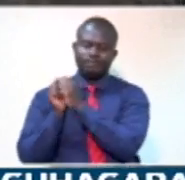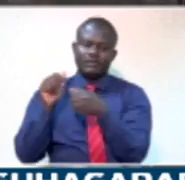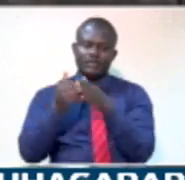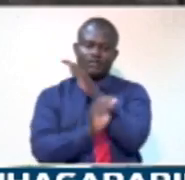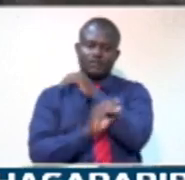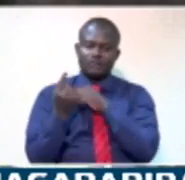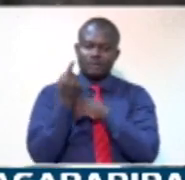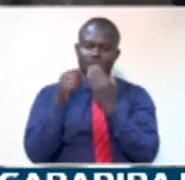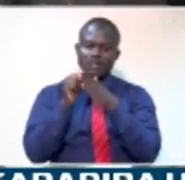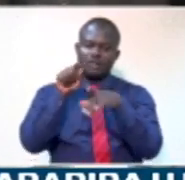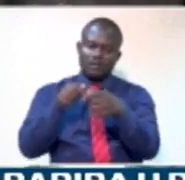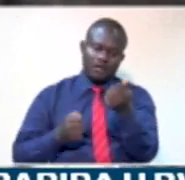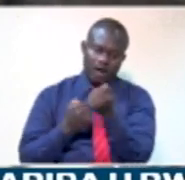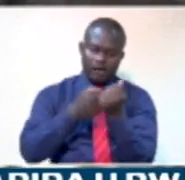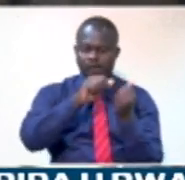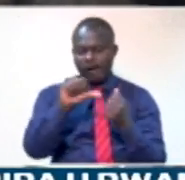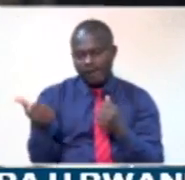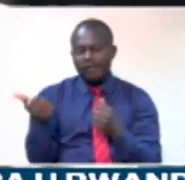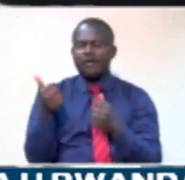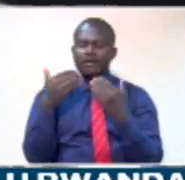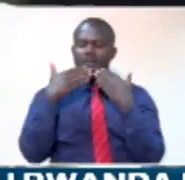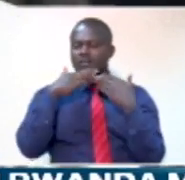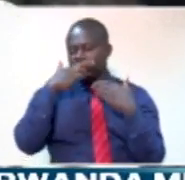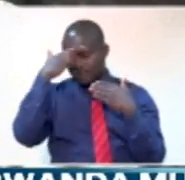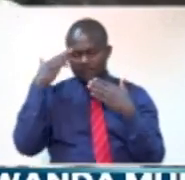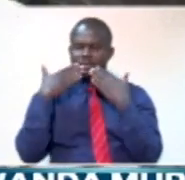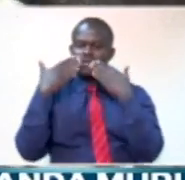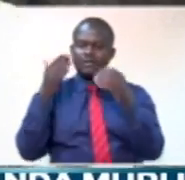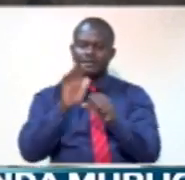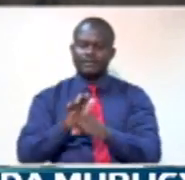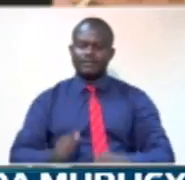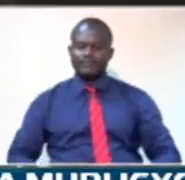kimwe kikajya gutabara ikindi. Kubw'ibyo turamushimiye cyane.